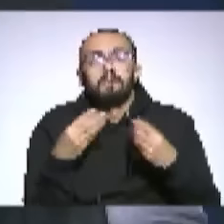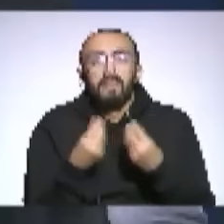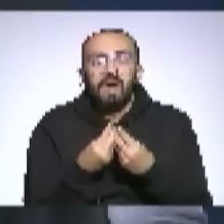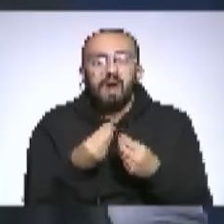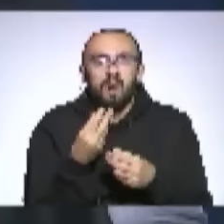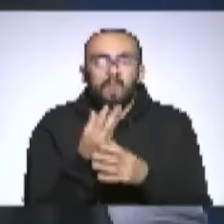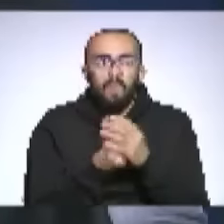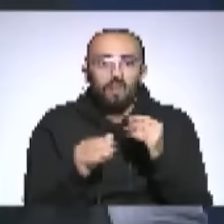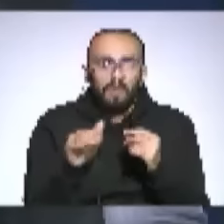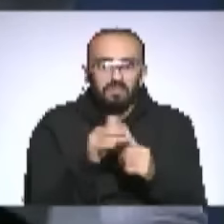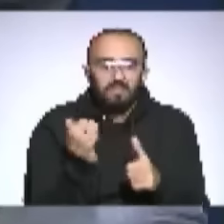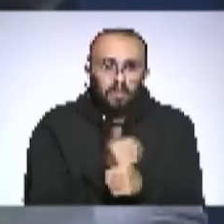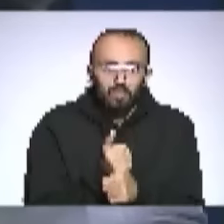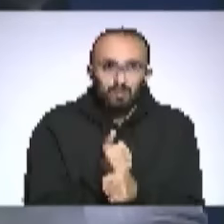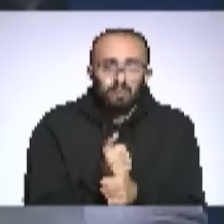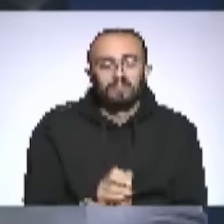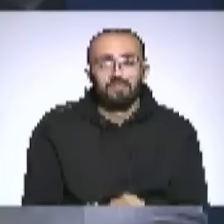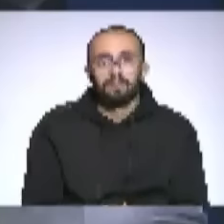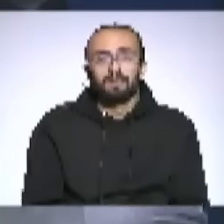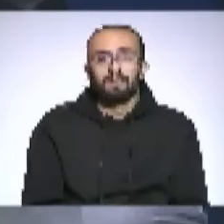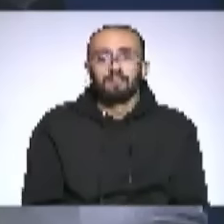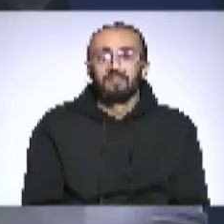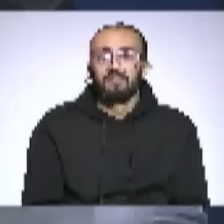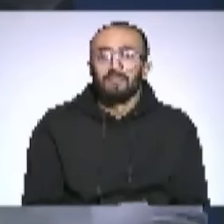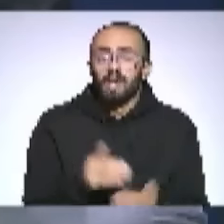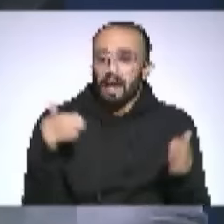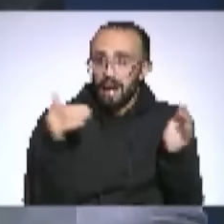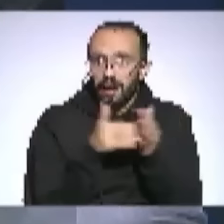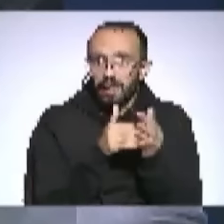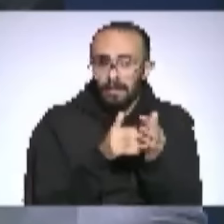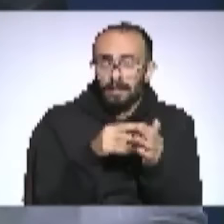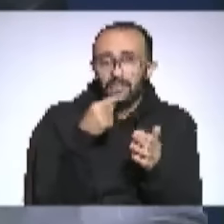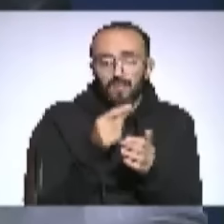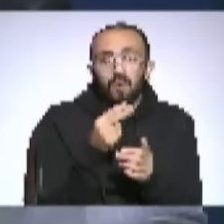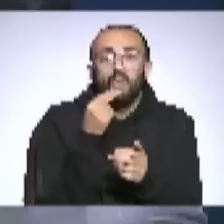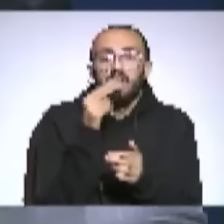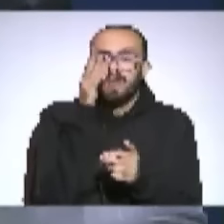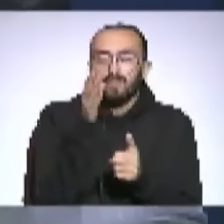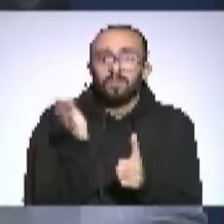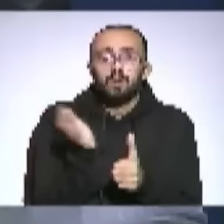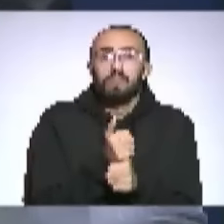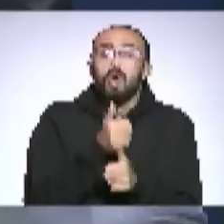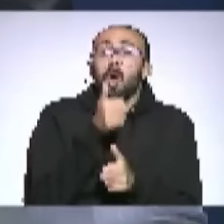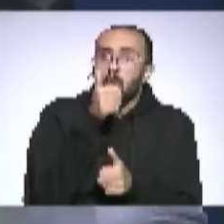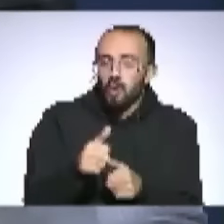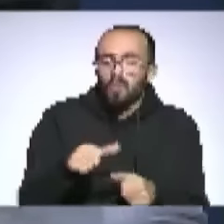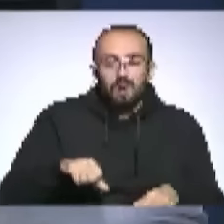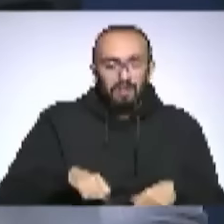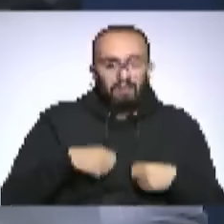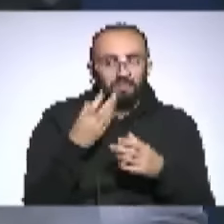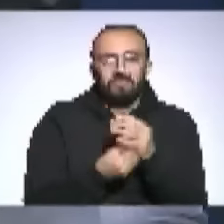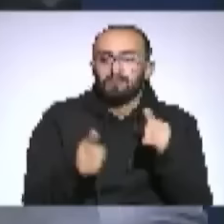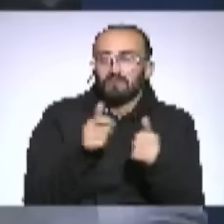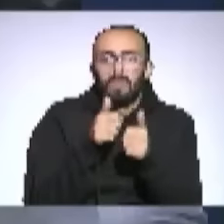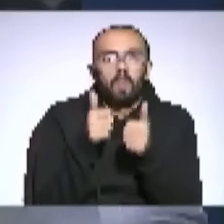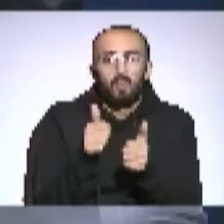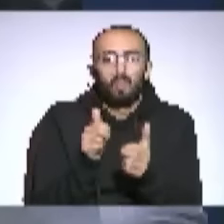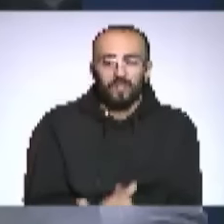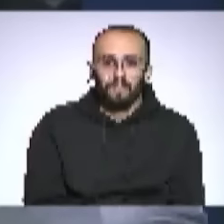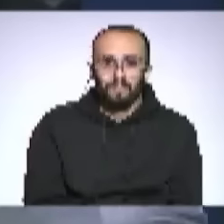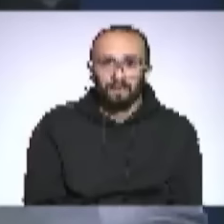باولادهم وزوجته ده حقيقه الحاجه الاخيره هكلم الزوج حلو حبيبي انك تعيش ولادك حلو